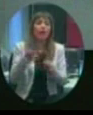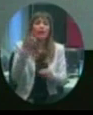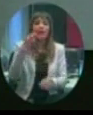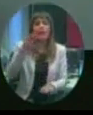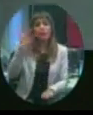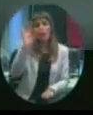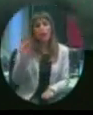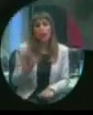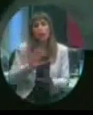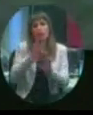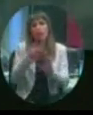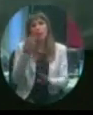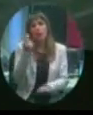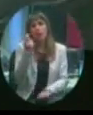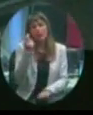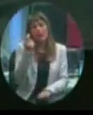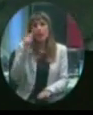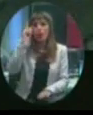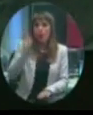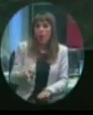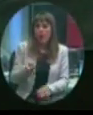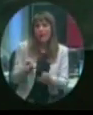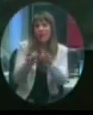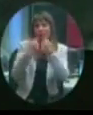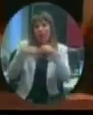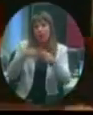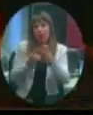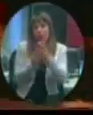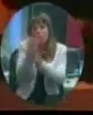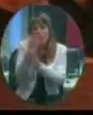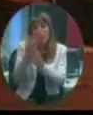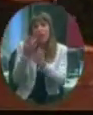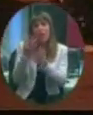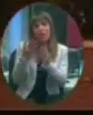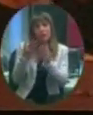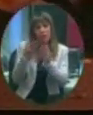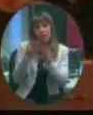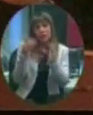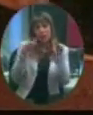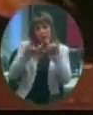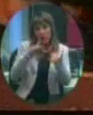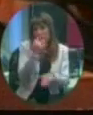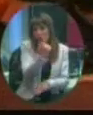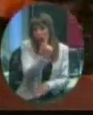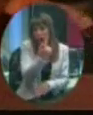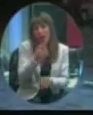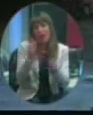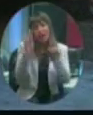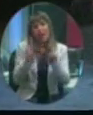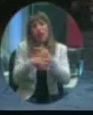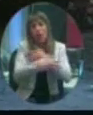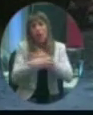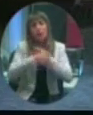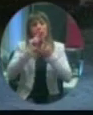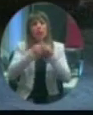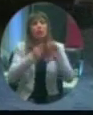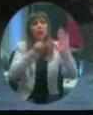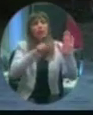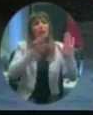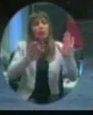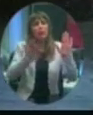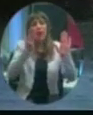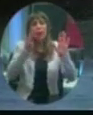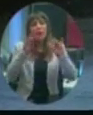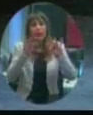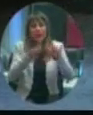מהסכום על עבורתה ועדת הללוף שהוקמה על ידי הממשלה למיגור העוני. כלומר, במקום 7.4 מיליארד שקלים,